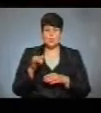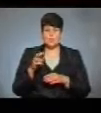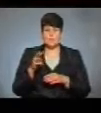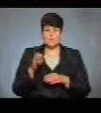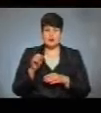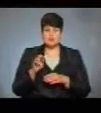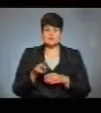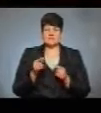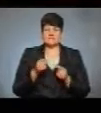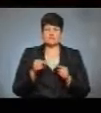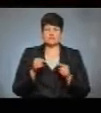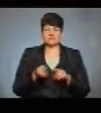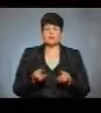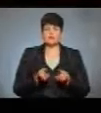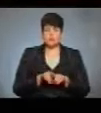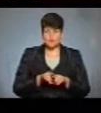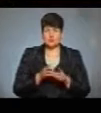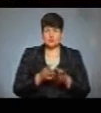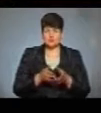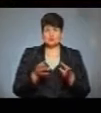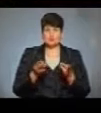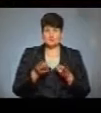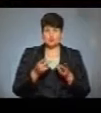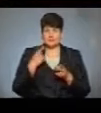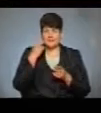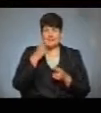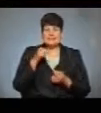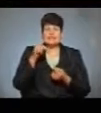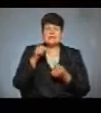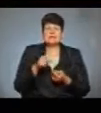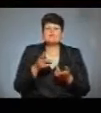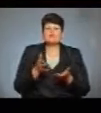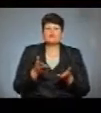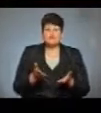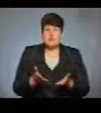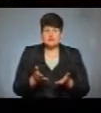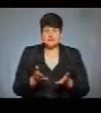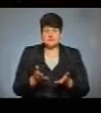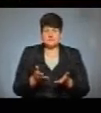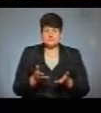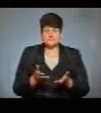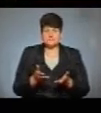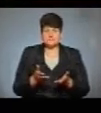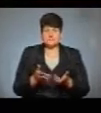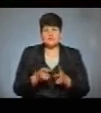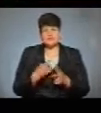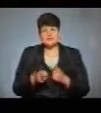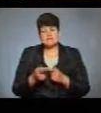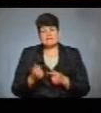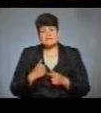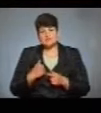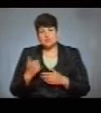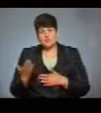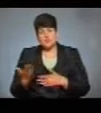і відповідно також, щоб ідентифікувати належність тих захоронень чи до військової формації, чи